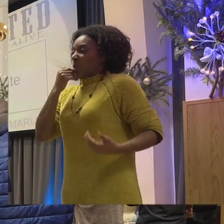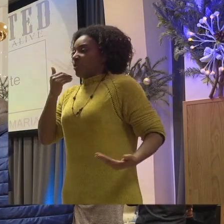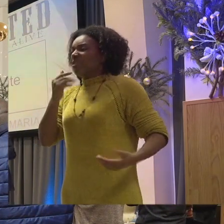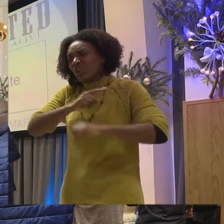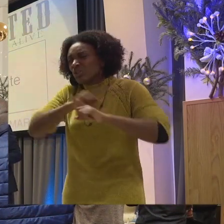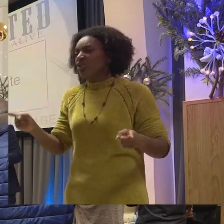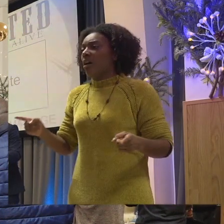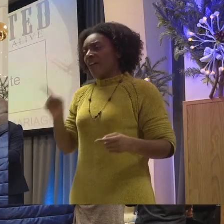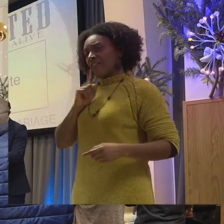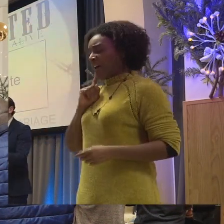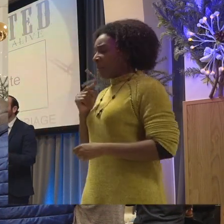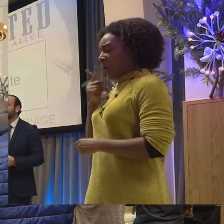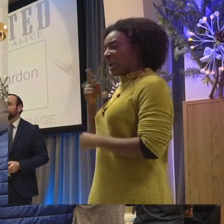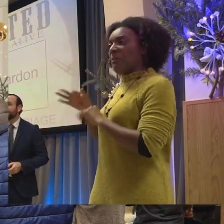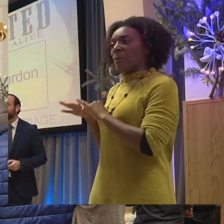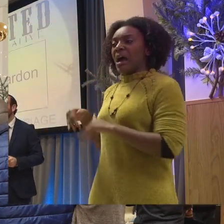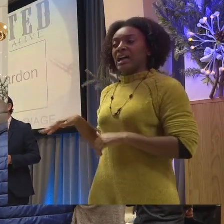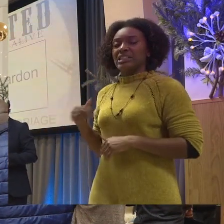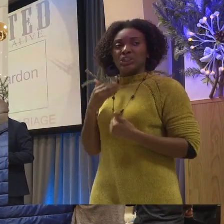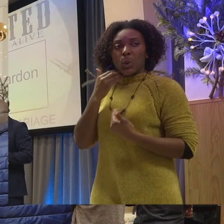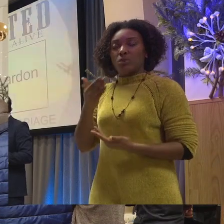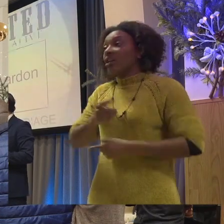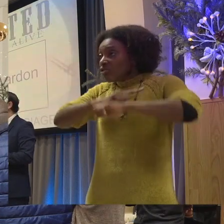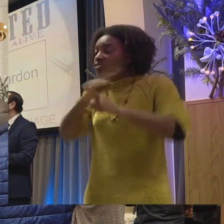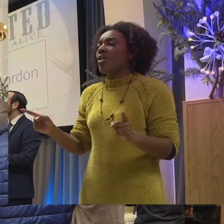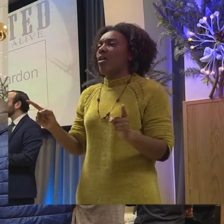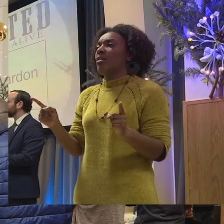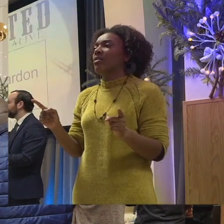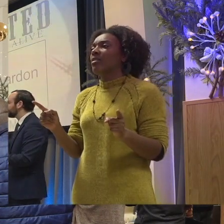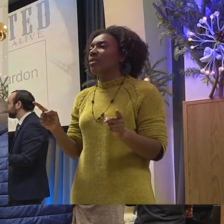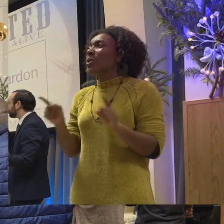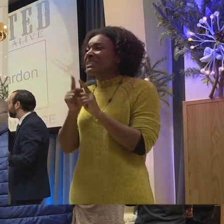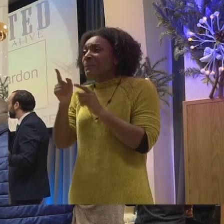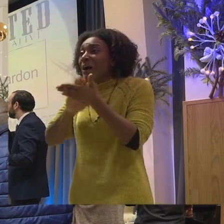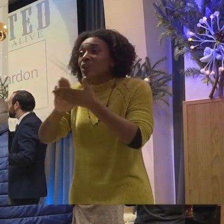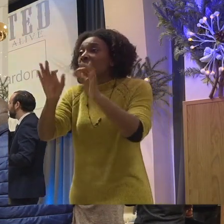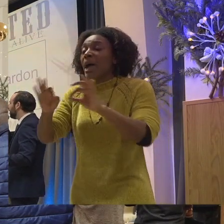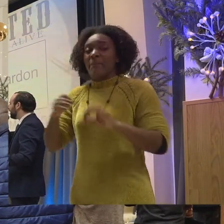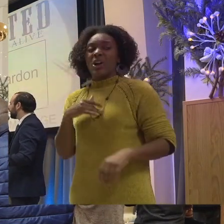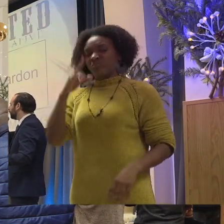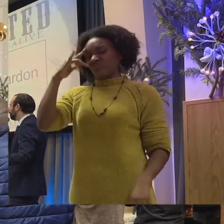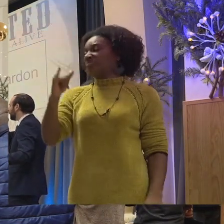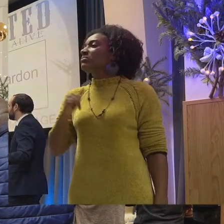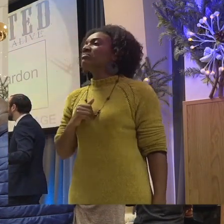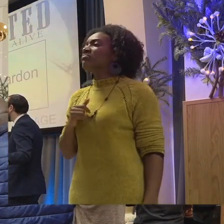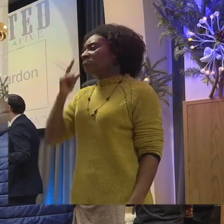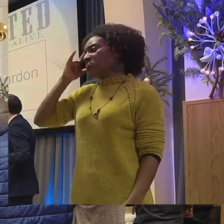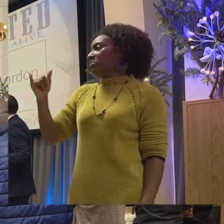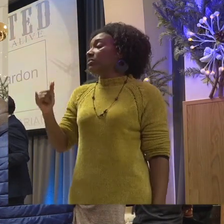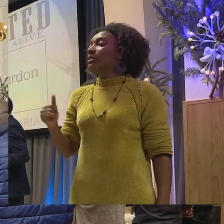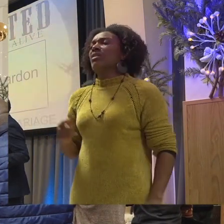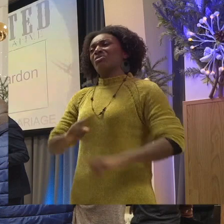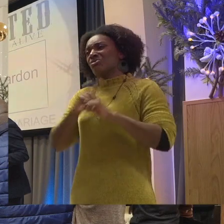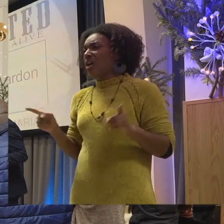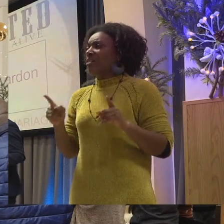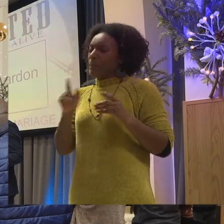afin qu'ensemble, ils ne fassent rien de honteux, amen. Seigneur, s'il y a du non-pardon dans les maisons, je te prie, mon Dieu, afin que le pardon soit restauré,